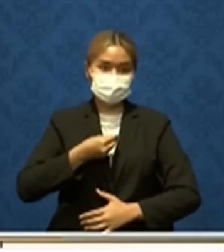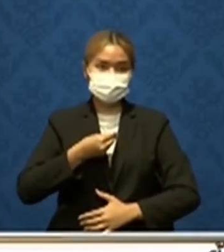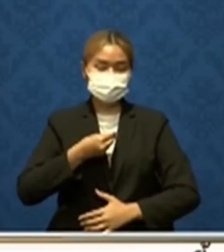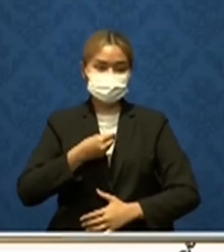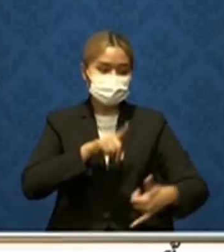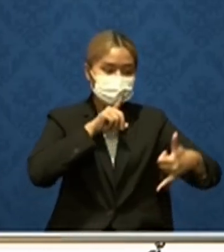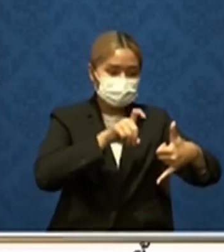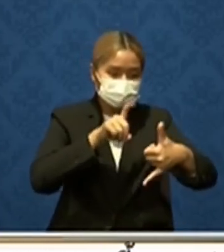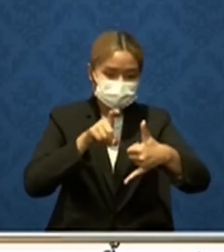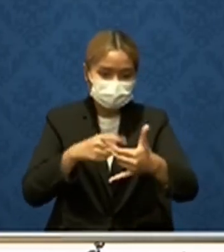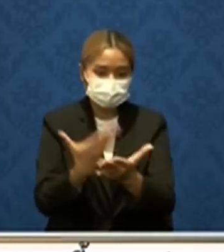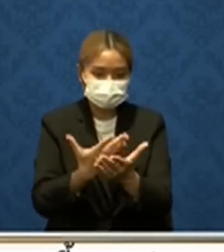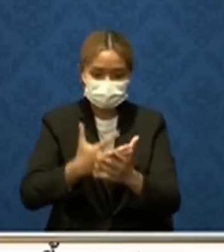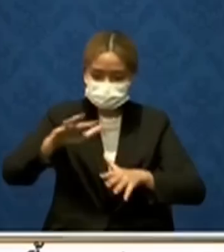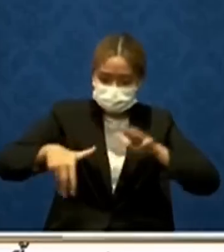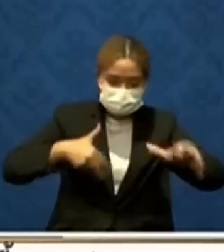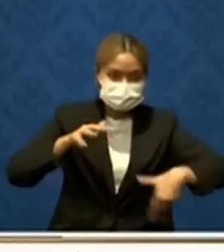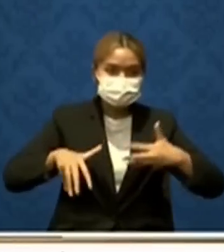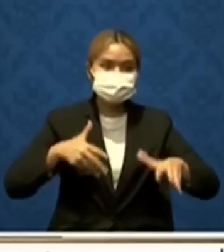ผู้นำเงินมาชดใช้